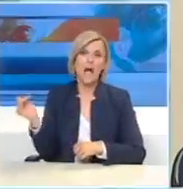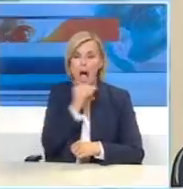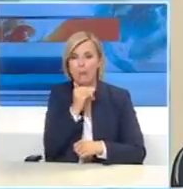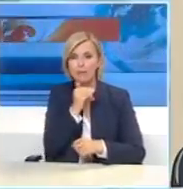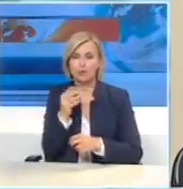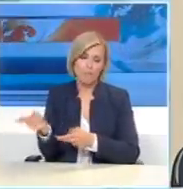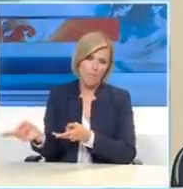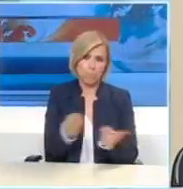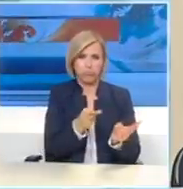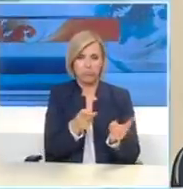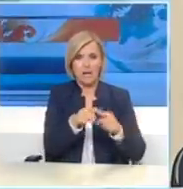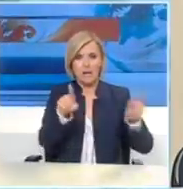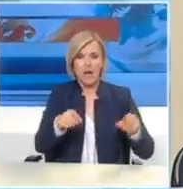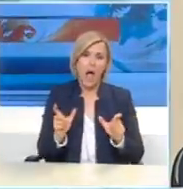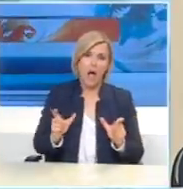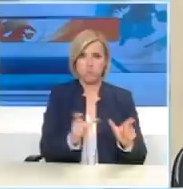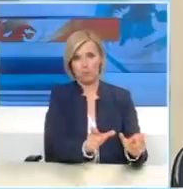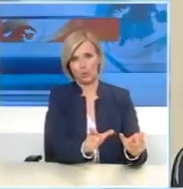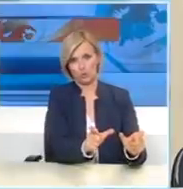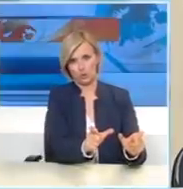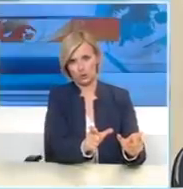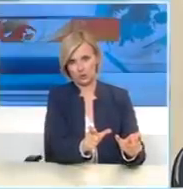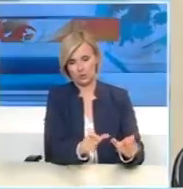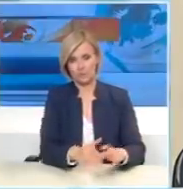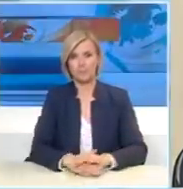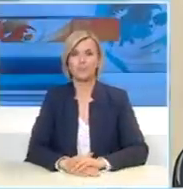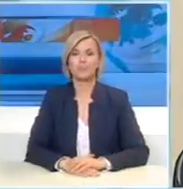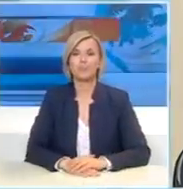υπόλοιπους μεταγγιζόμενους. Τώρα, σε ό,τι αφορά